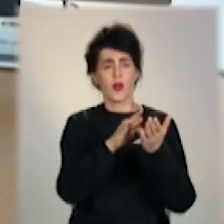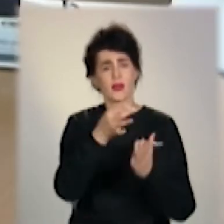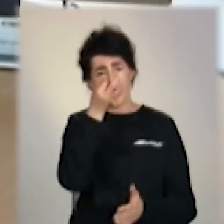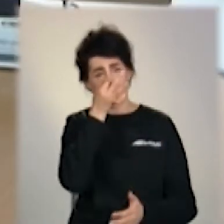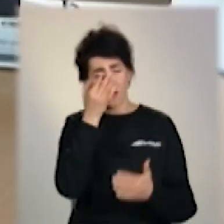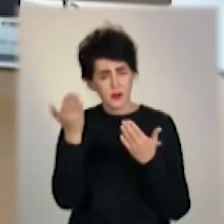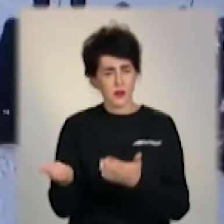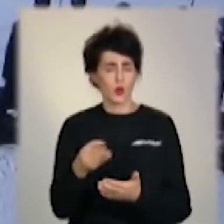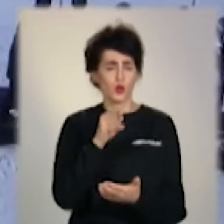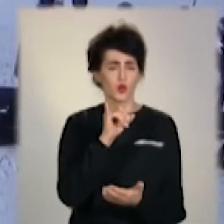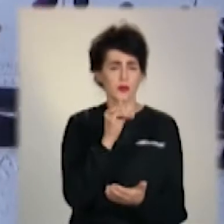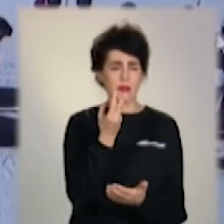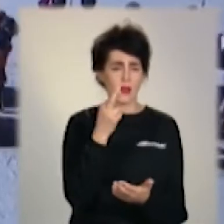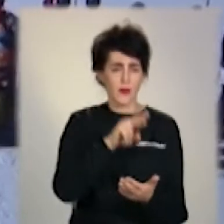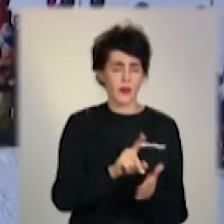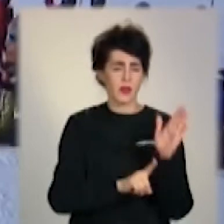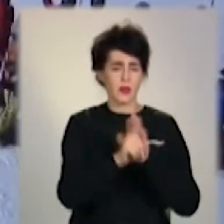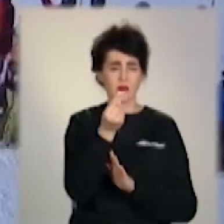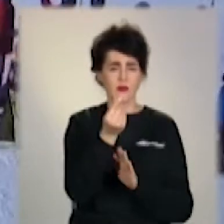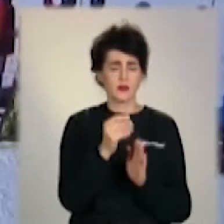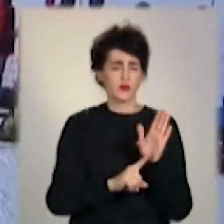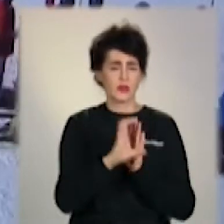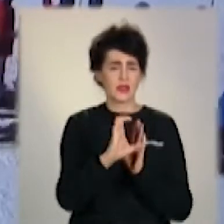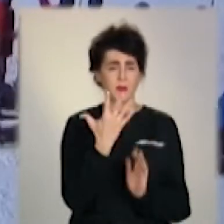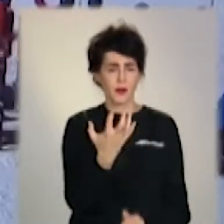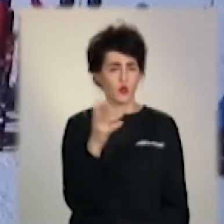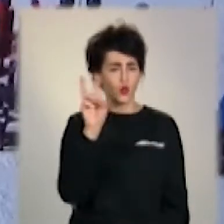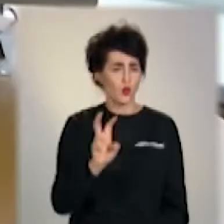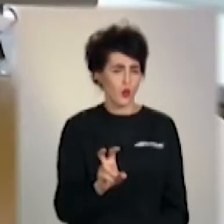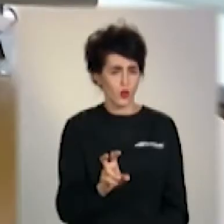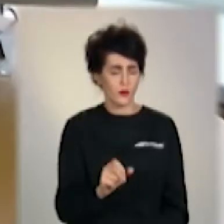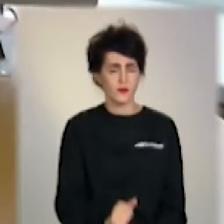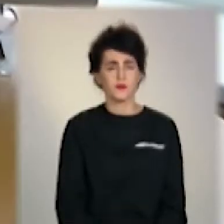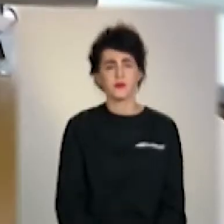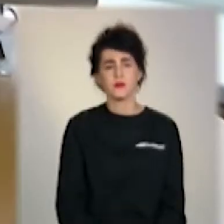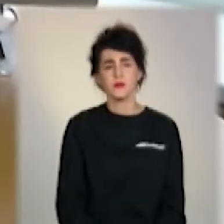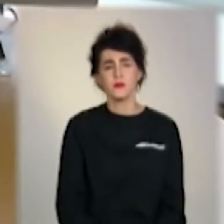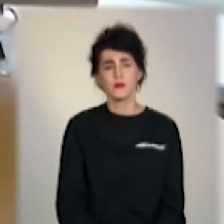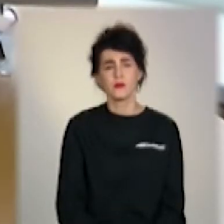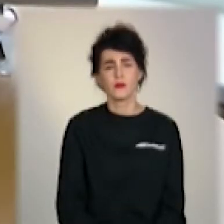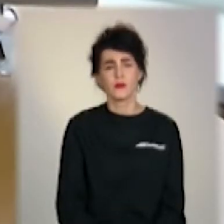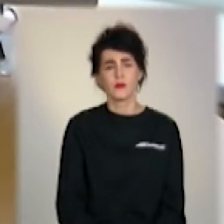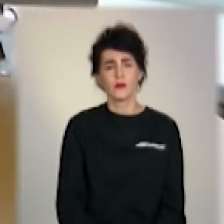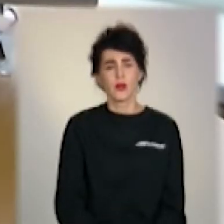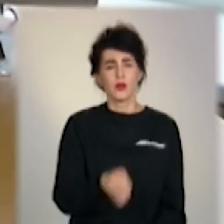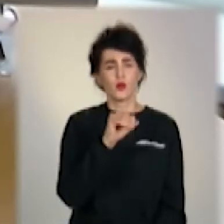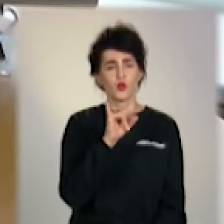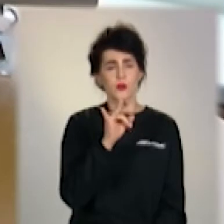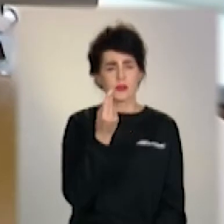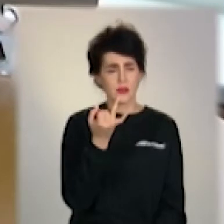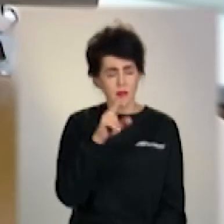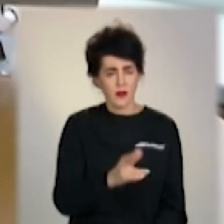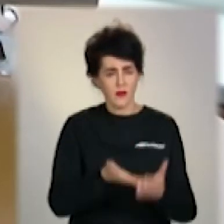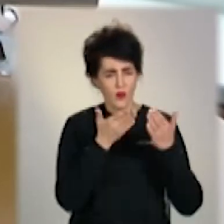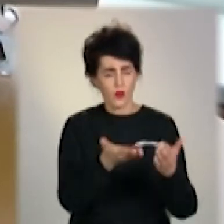чи Туреччини. Ціни на них стартують від 500 доларів. Це Туреччина, так, Гора ЧС,